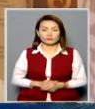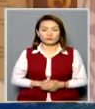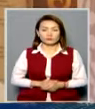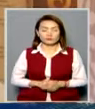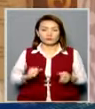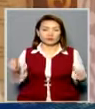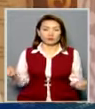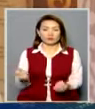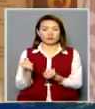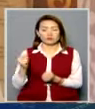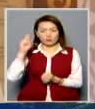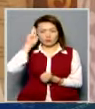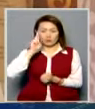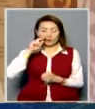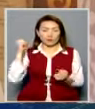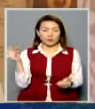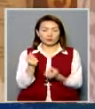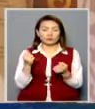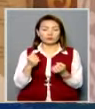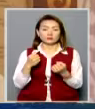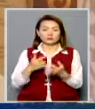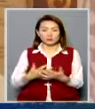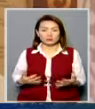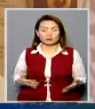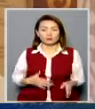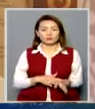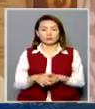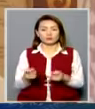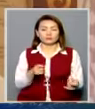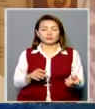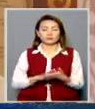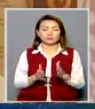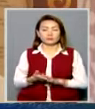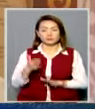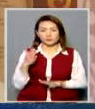педагогтерді қолдау, қосымша білім беру педагогтерін қолдау мақсатында өткізіп отырған шара.